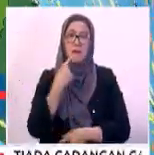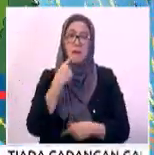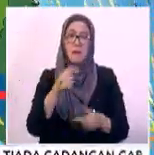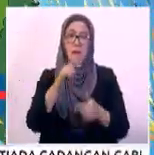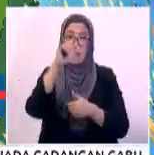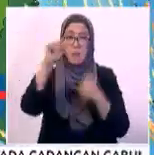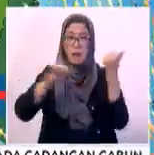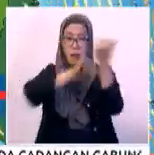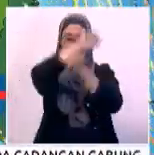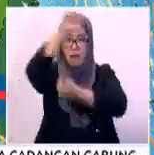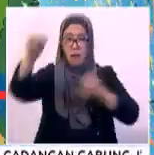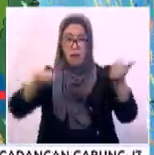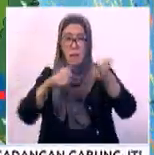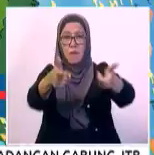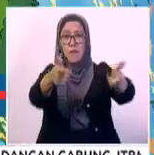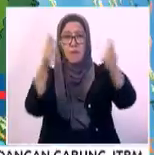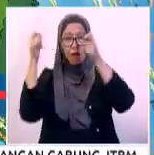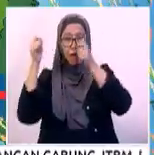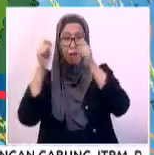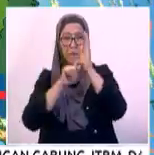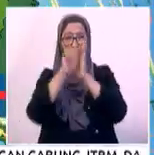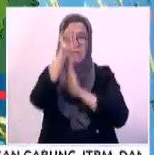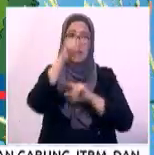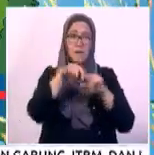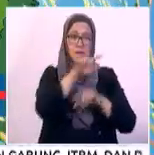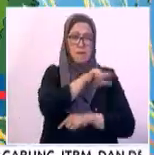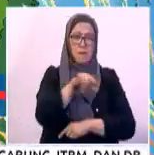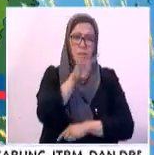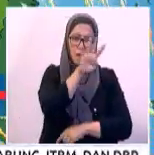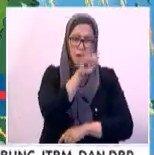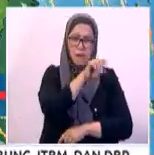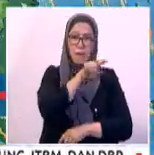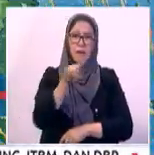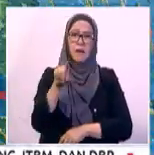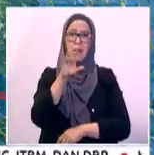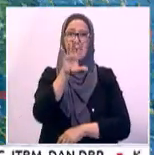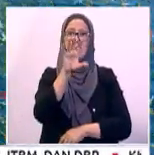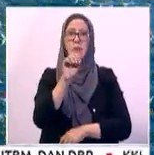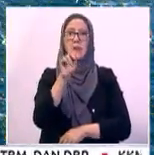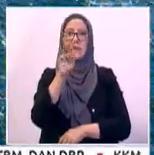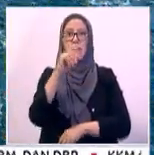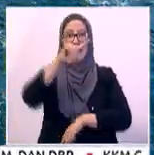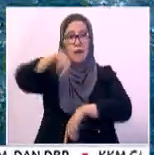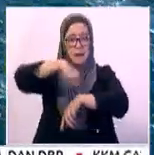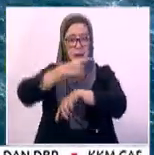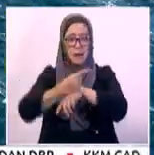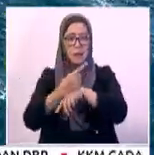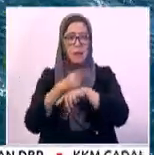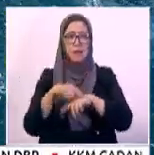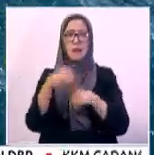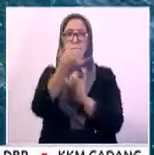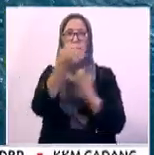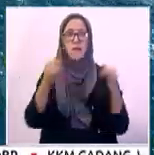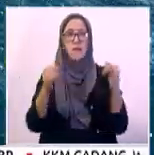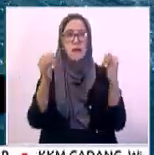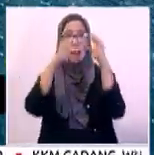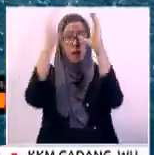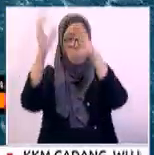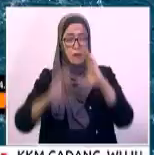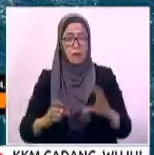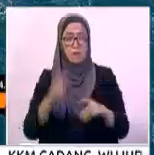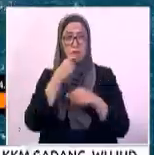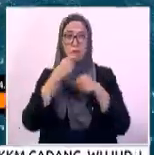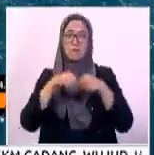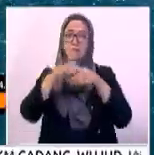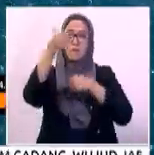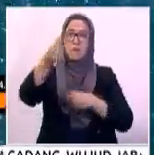tinggi, iaitu sekitar 40 sehingga 50 km sejam. Oleh itu, Jabatan Meteorologi Malaysia telah mengeluarkan